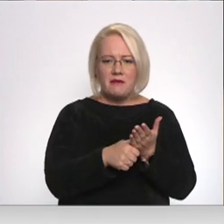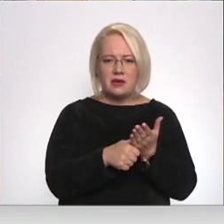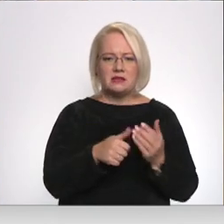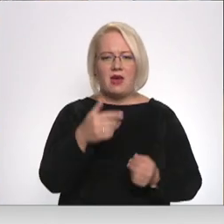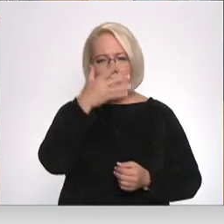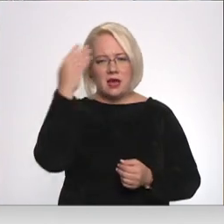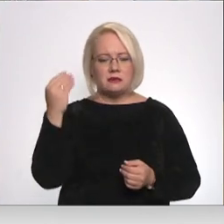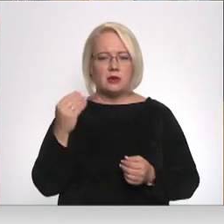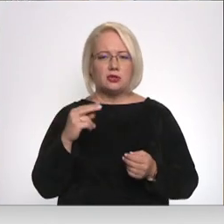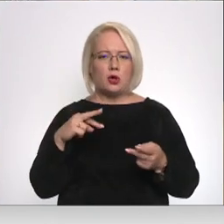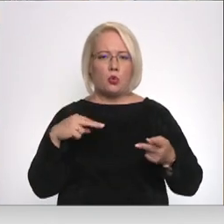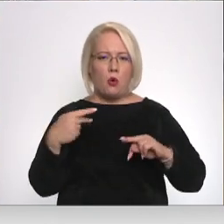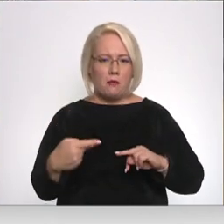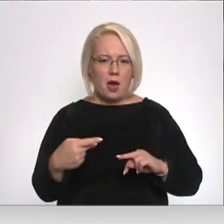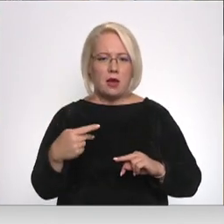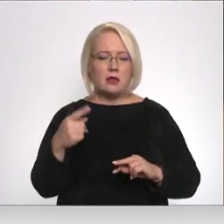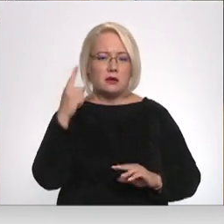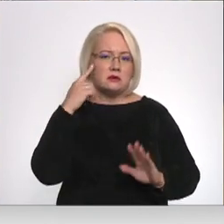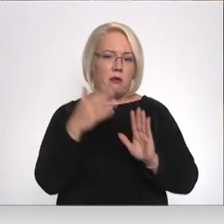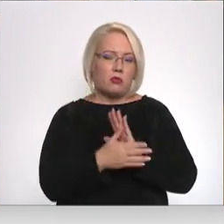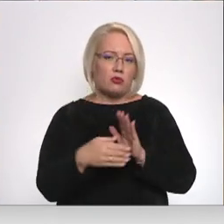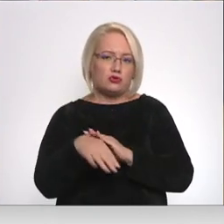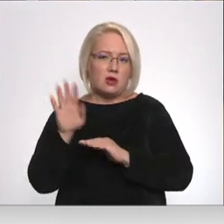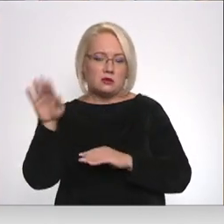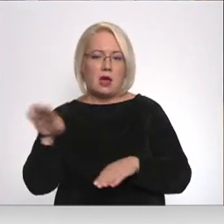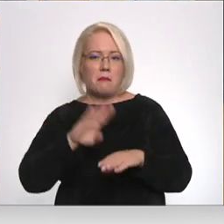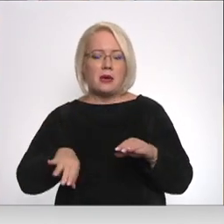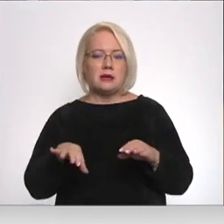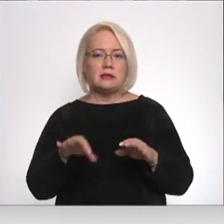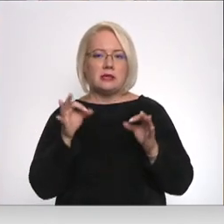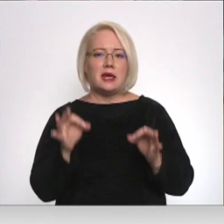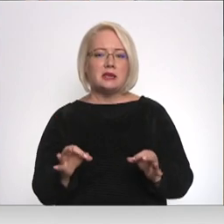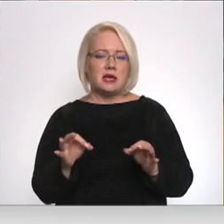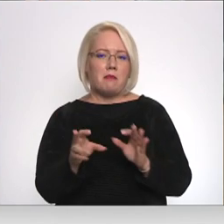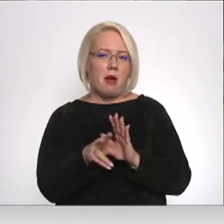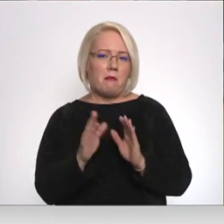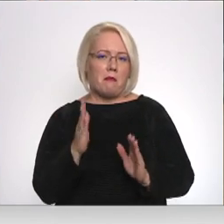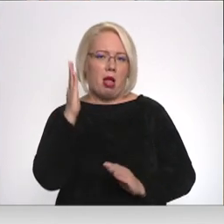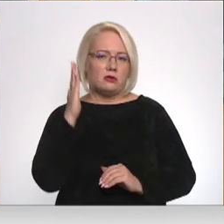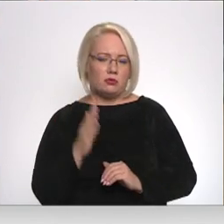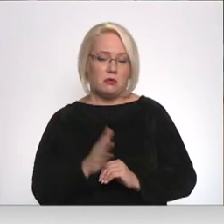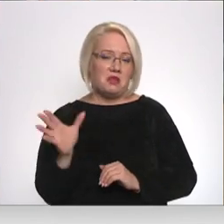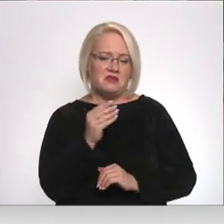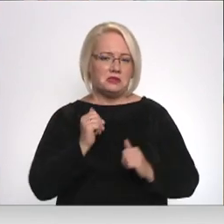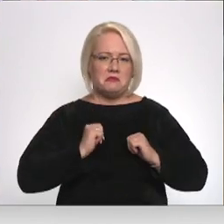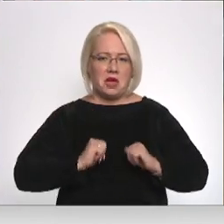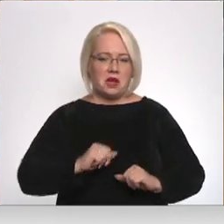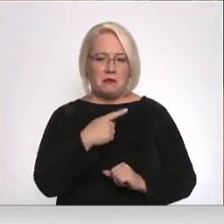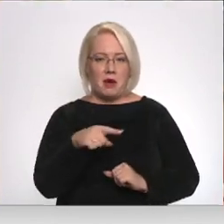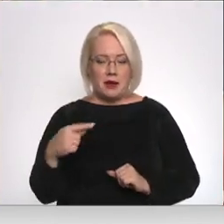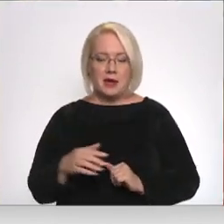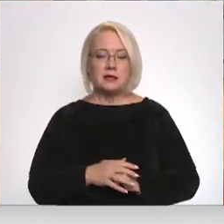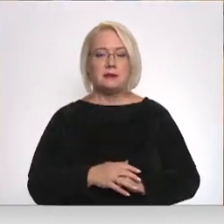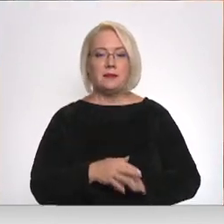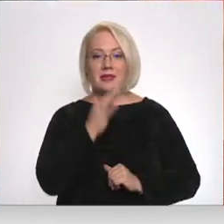aizmirsts nomainīt. Saprotoši devās prom bez tiesībām vēlēt. Tā, pārējās viss mierīgi. Teikšu jums